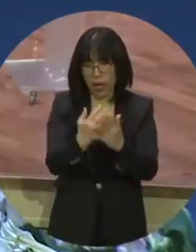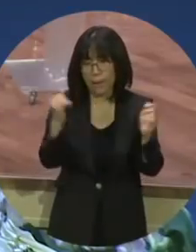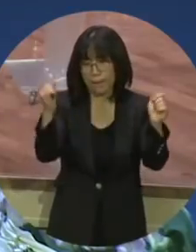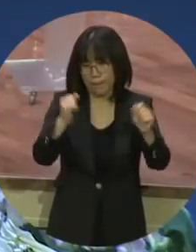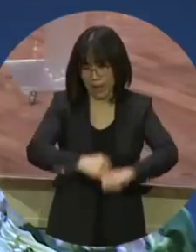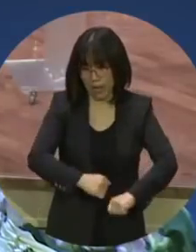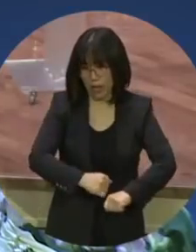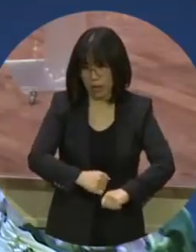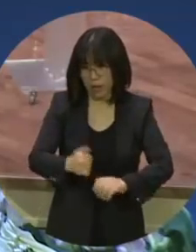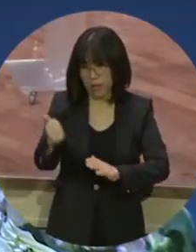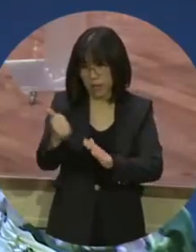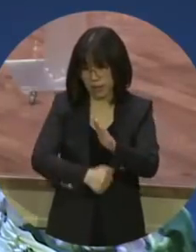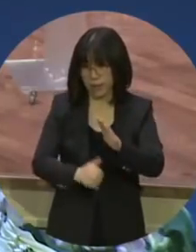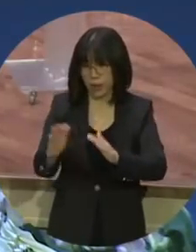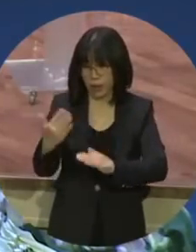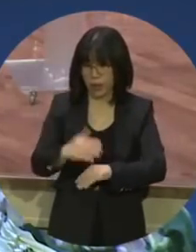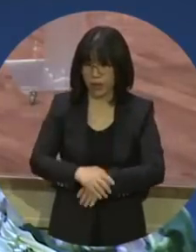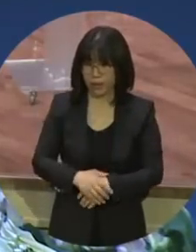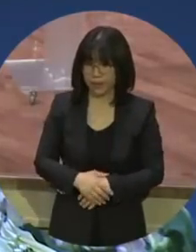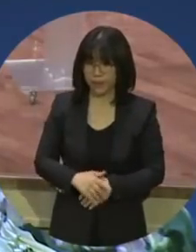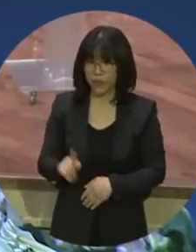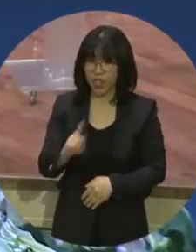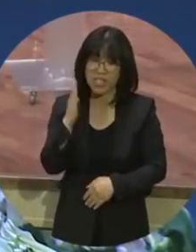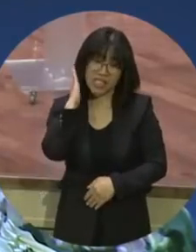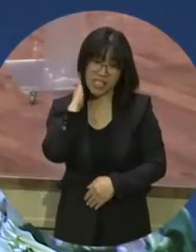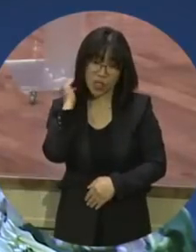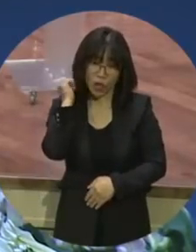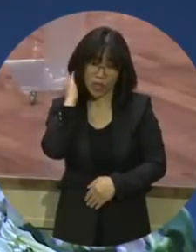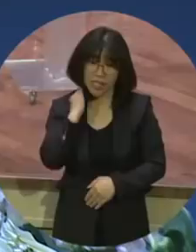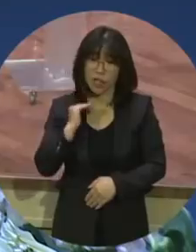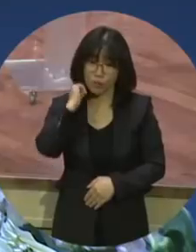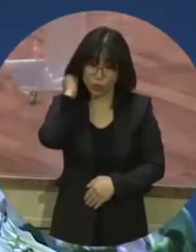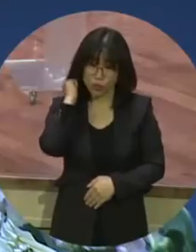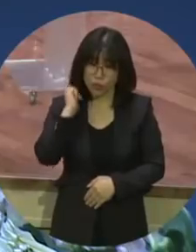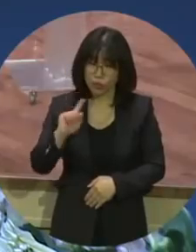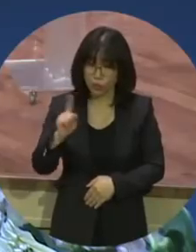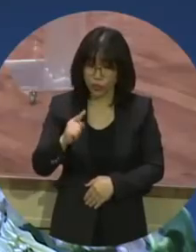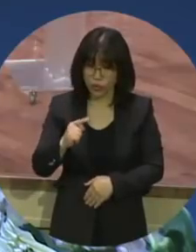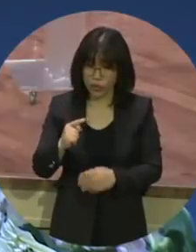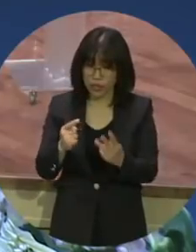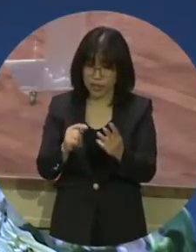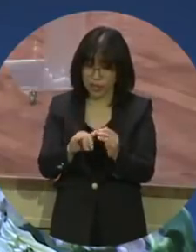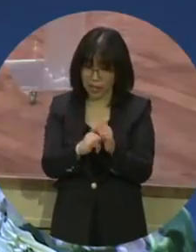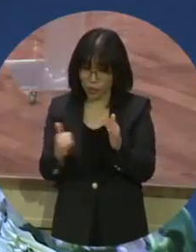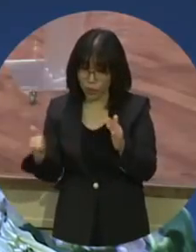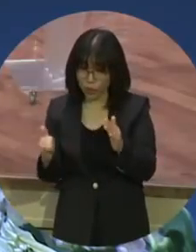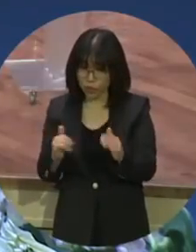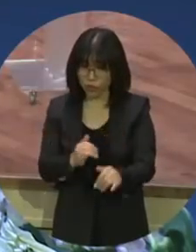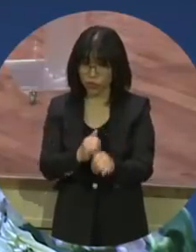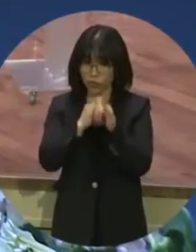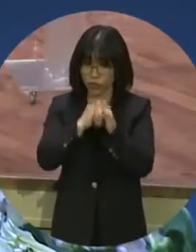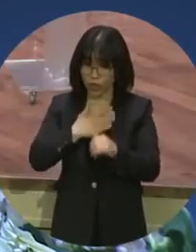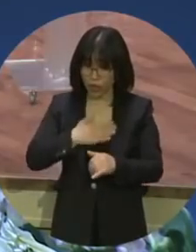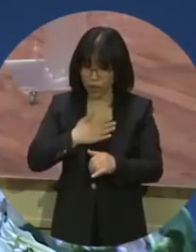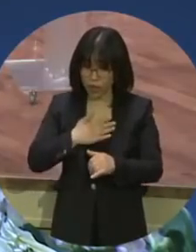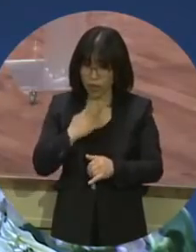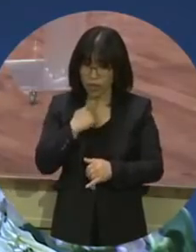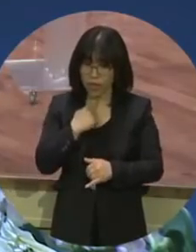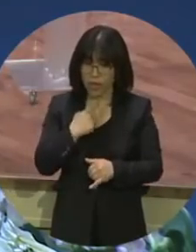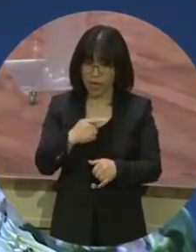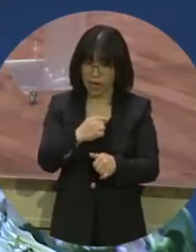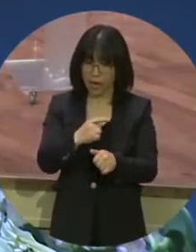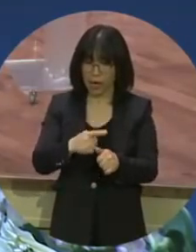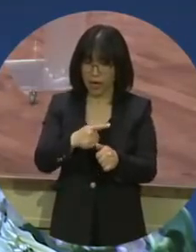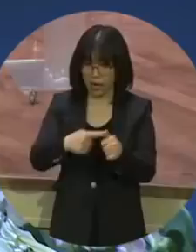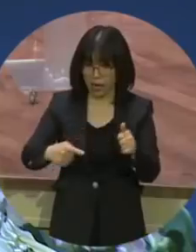거죠. 지난주에 의정부 한 가족이 3명이 다 죽었습니다. 왜 죽었느냐? 아직 사인은 정확히